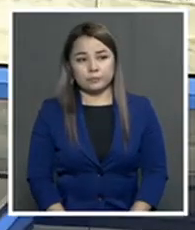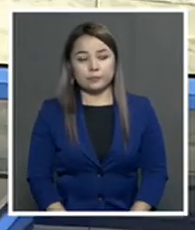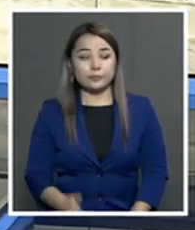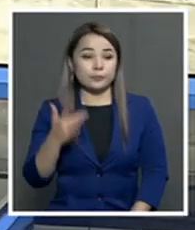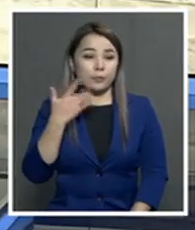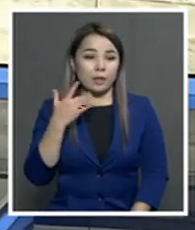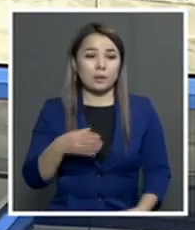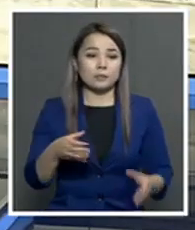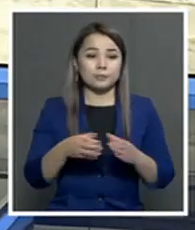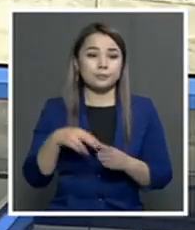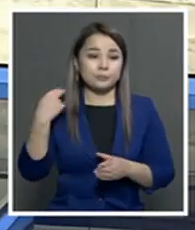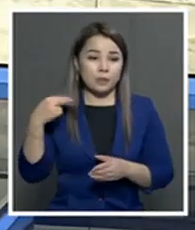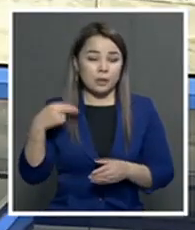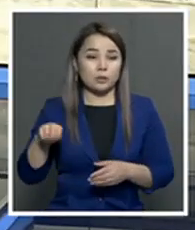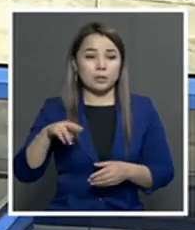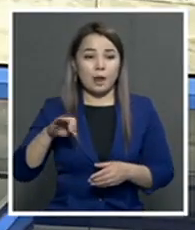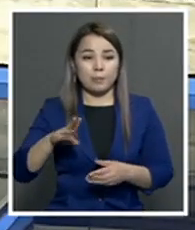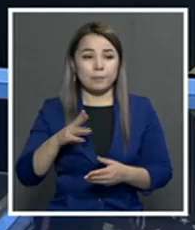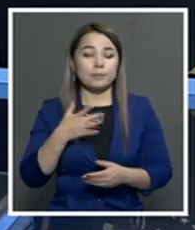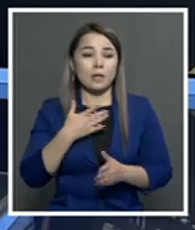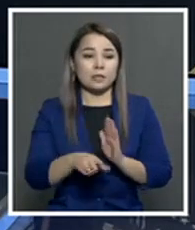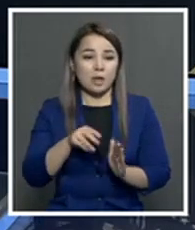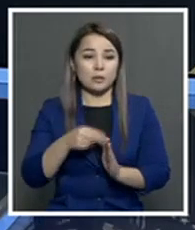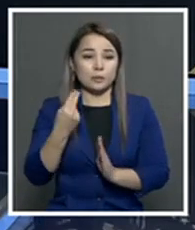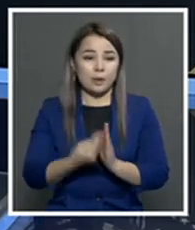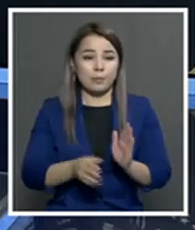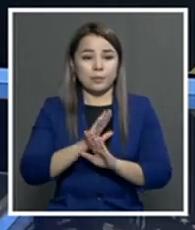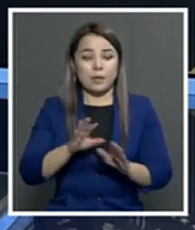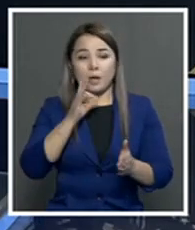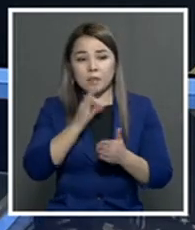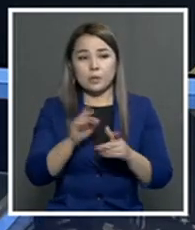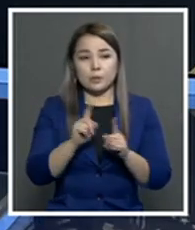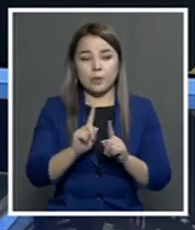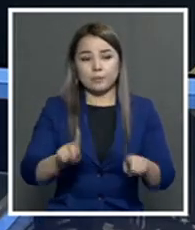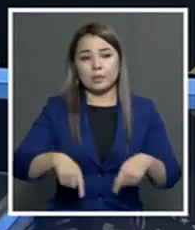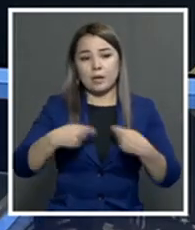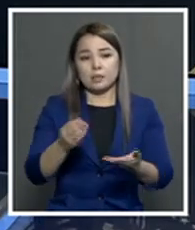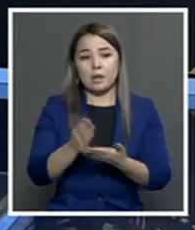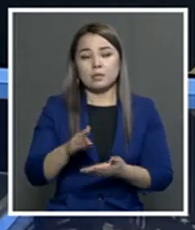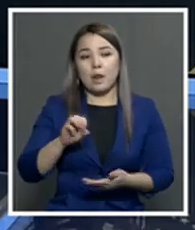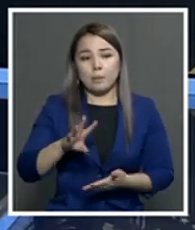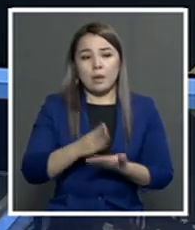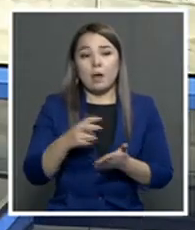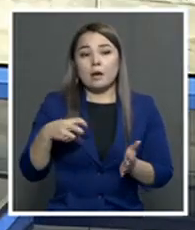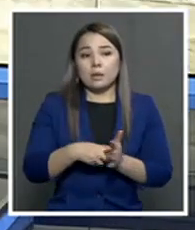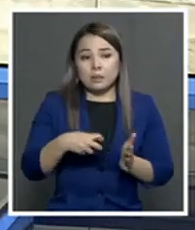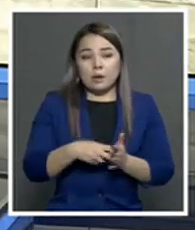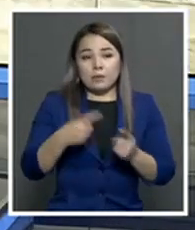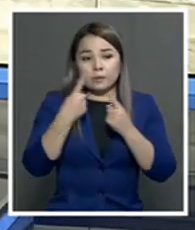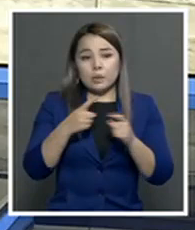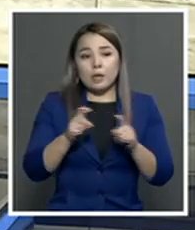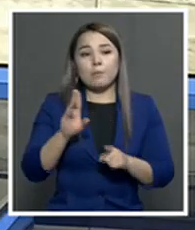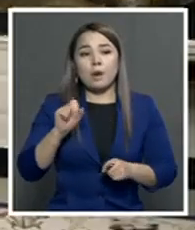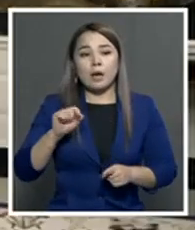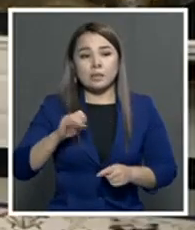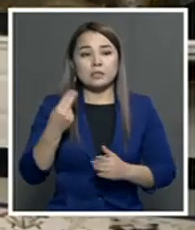АКШ президенті Дональд Трамп сайлауда жеңілгенін мойындамаса да, билікті тапсыруға келісті. Трамптың бұл туралы хатын ресми Вашингтон оның